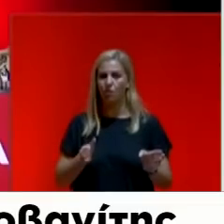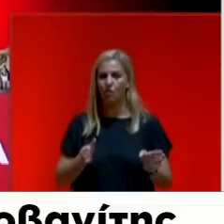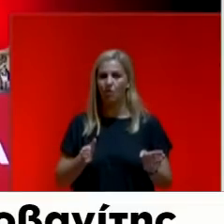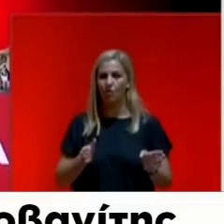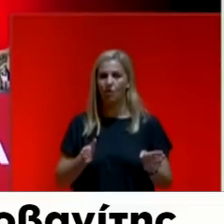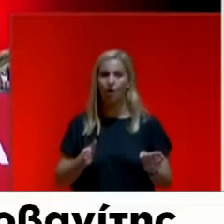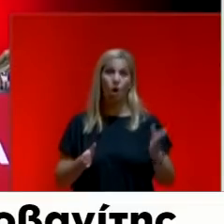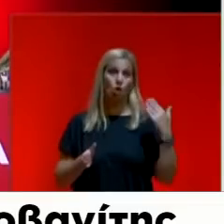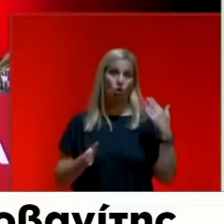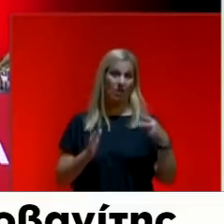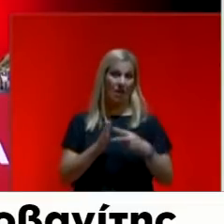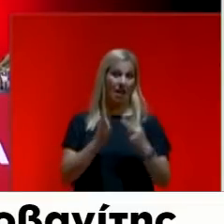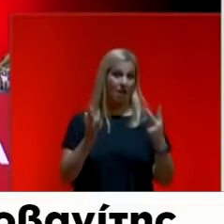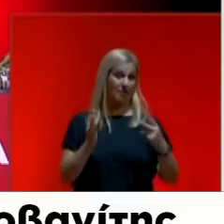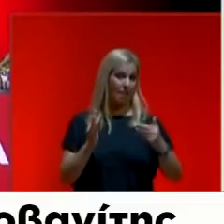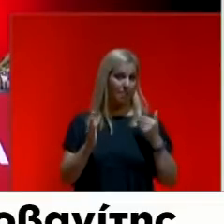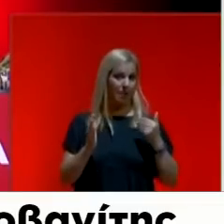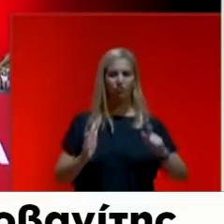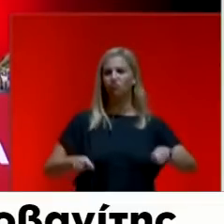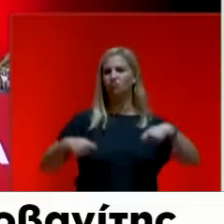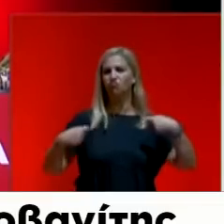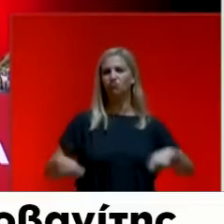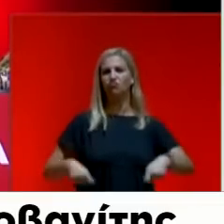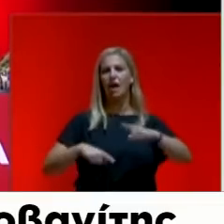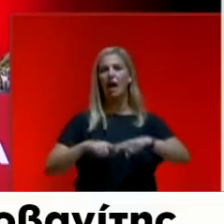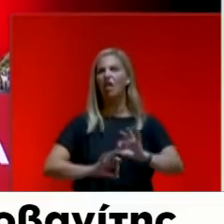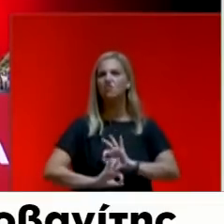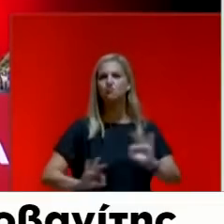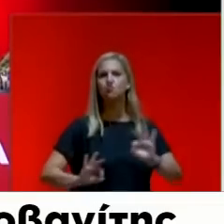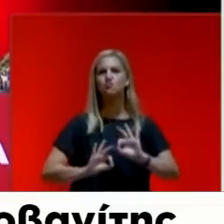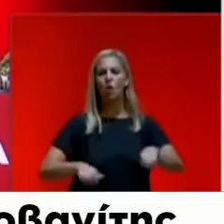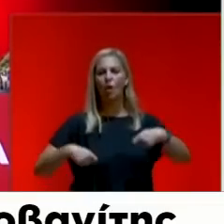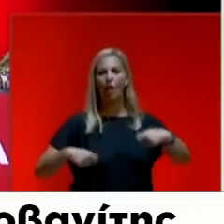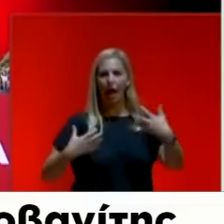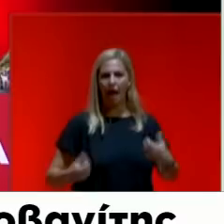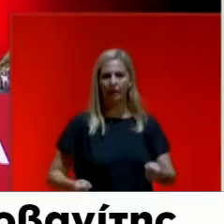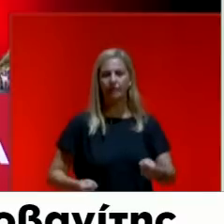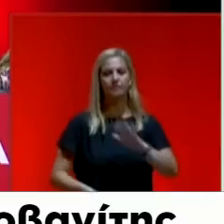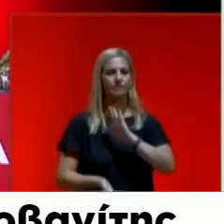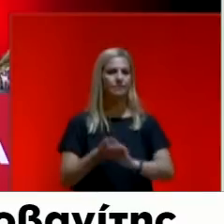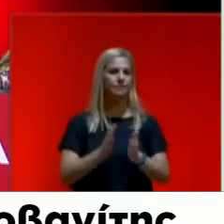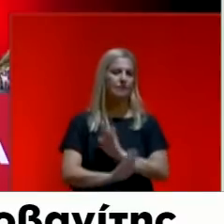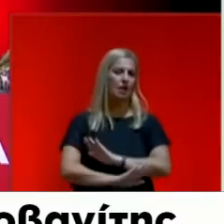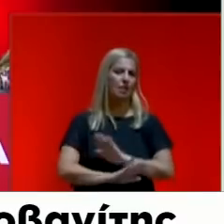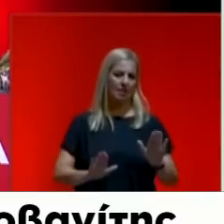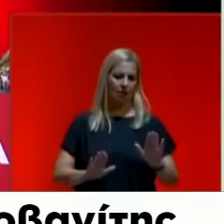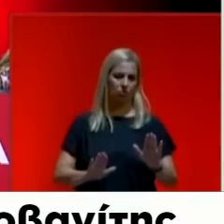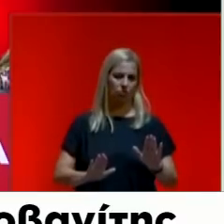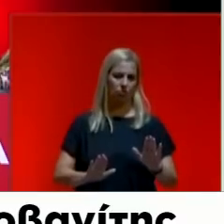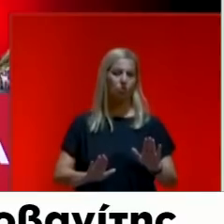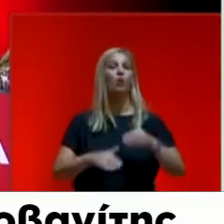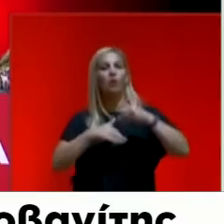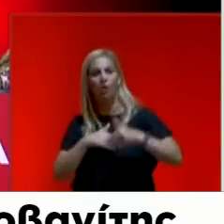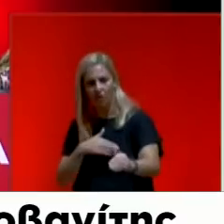θα μειώσουμε τις θέσεις εργασίας και όπλο να έχουμε τεχνητή νοημοσύνη, έχουμε χάσει το πλοίο. Όλοι το έχουμε χάσει. Όλα αυτά